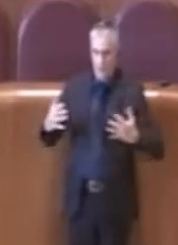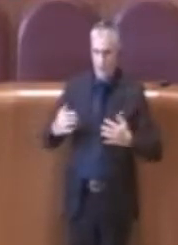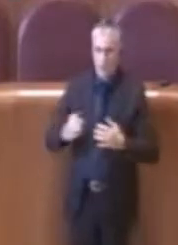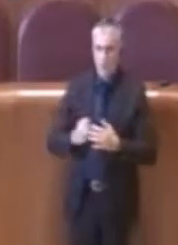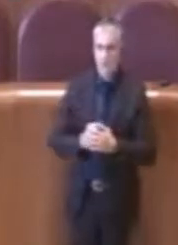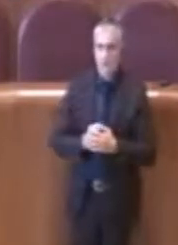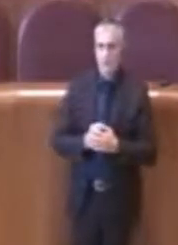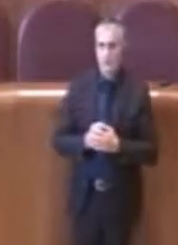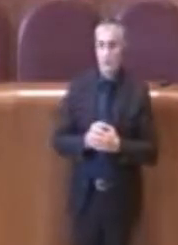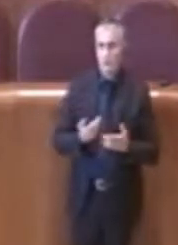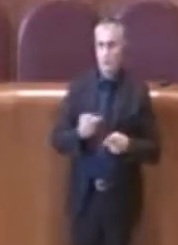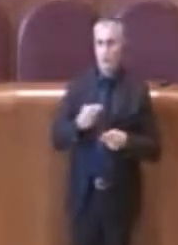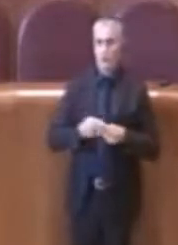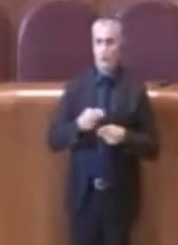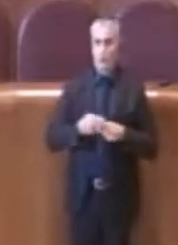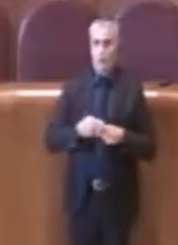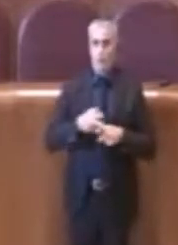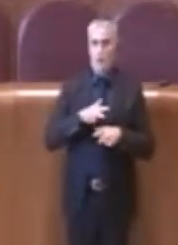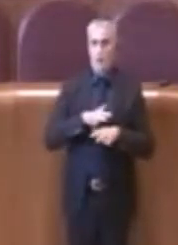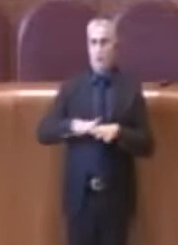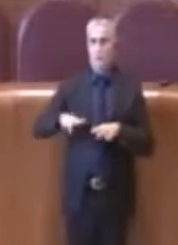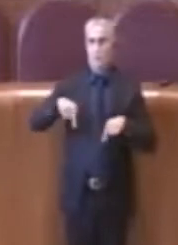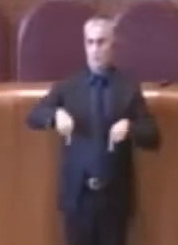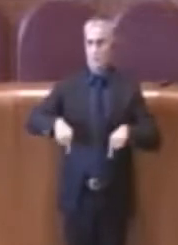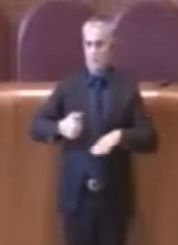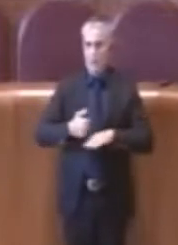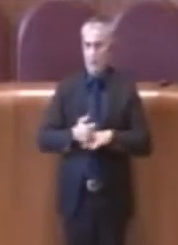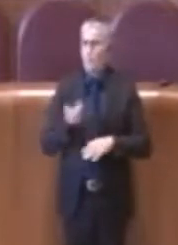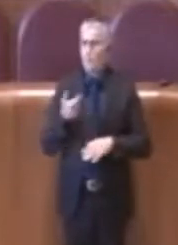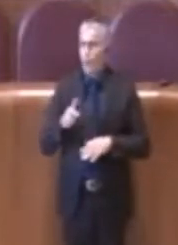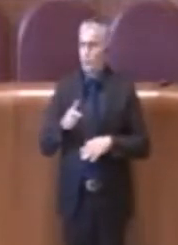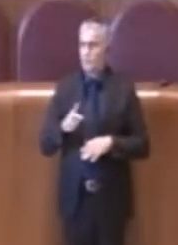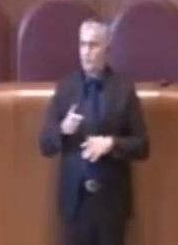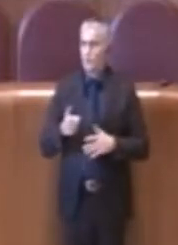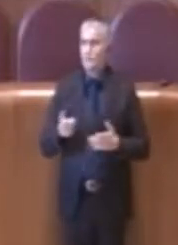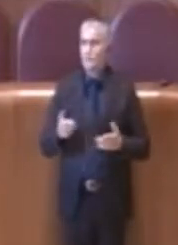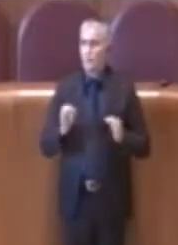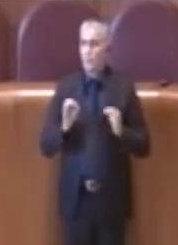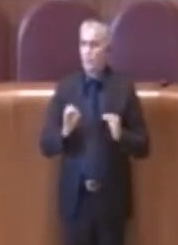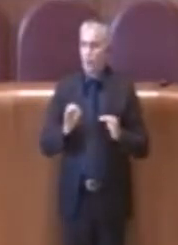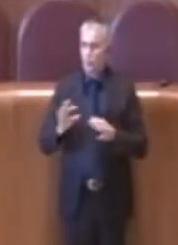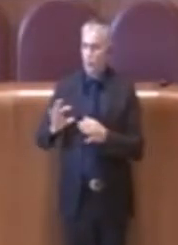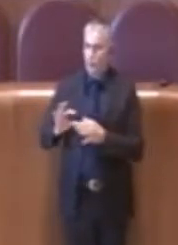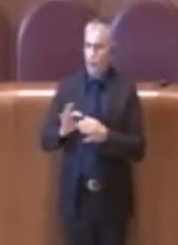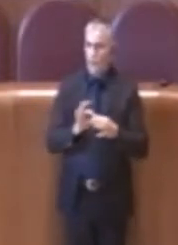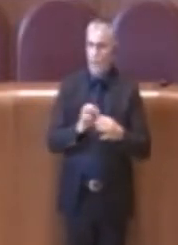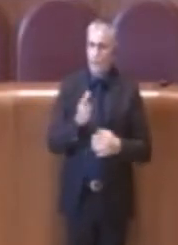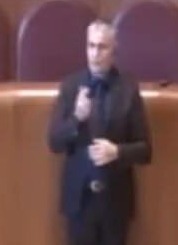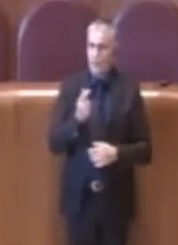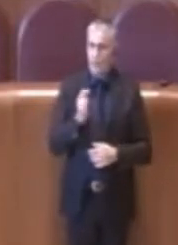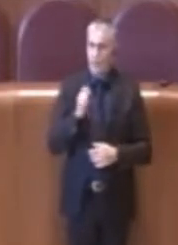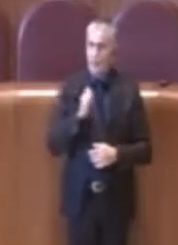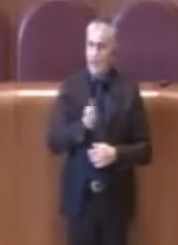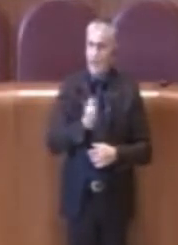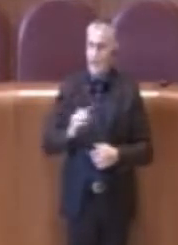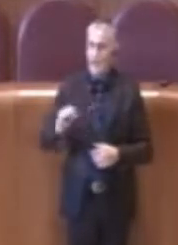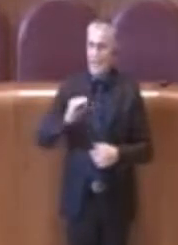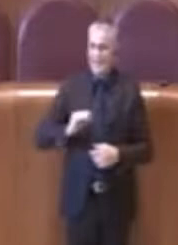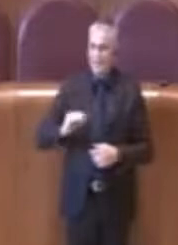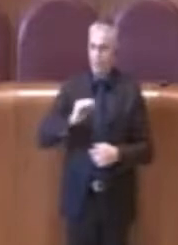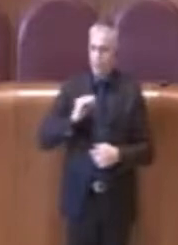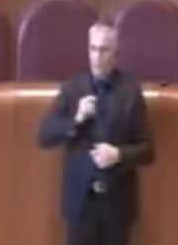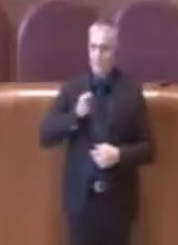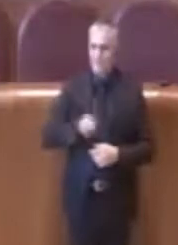il Comune di Roma Capitale ed è relativa al reddito della pensione di cittadinanza, di cui alla legge 26